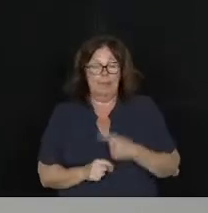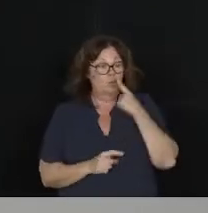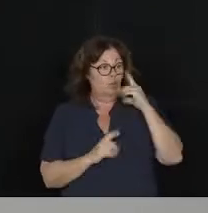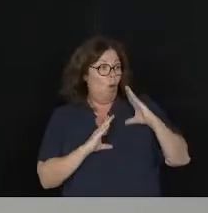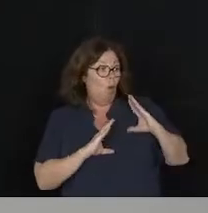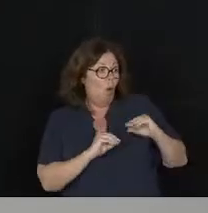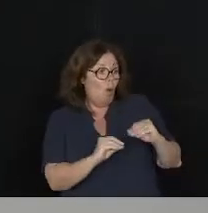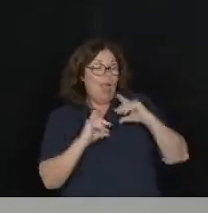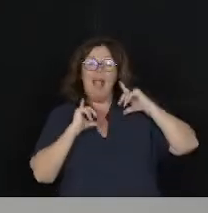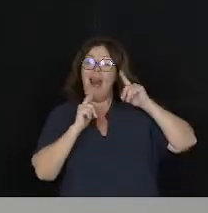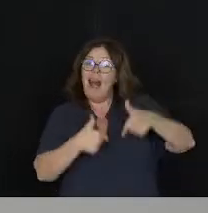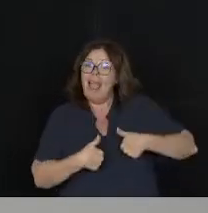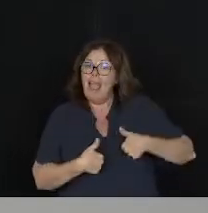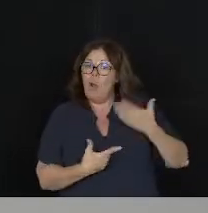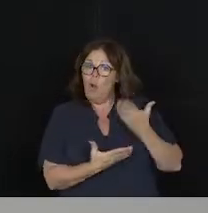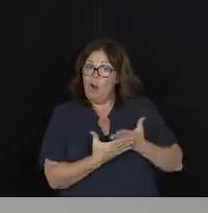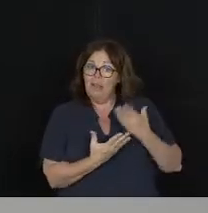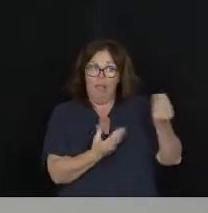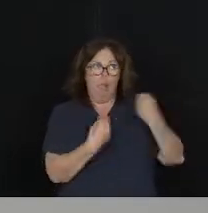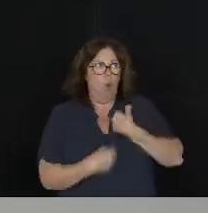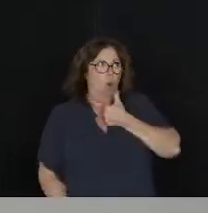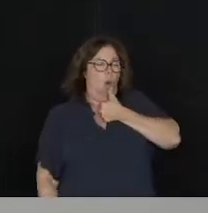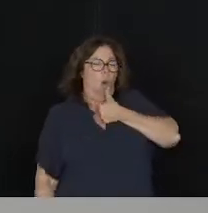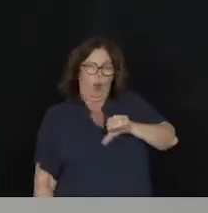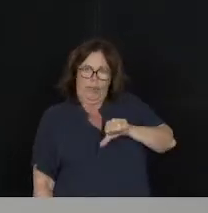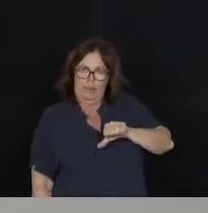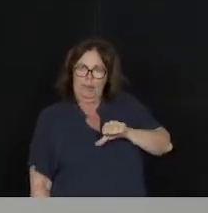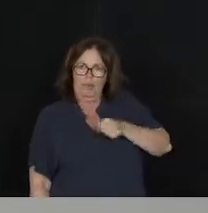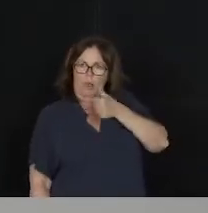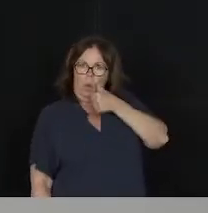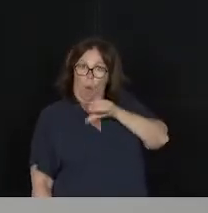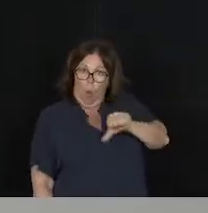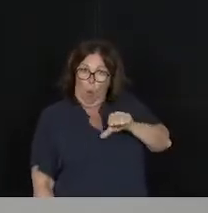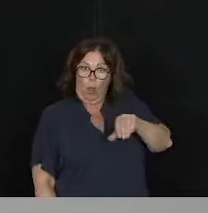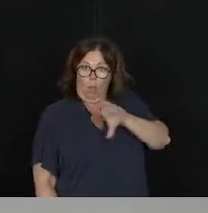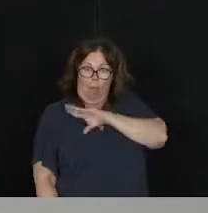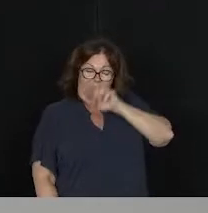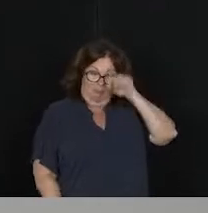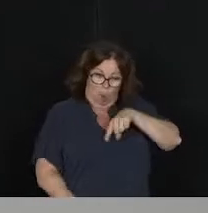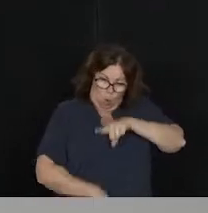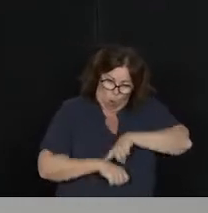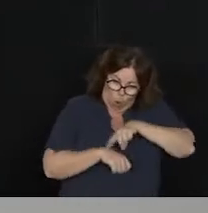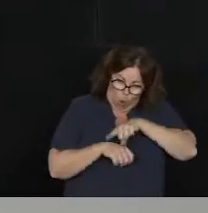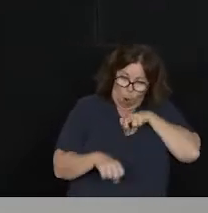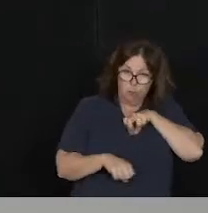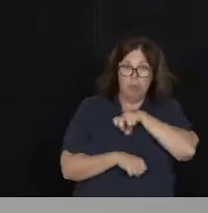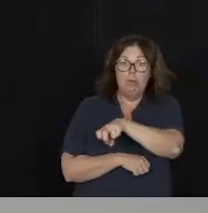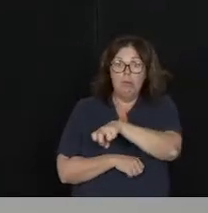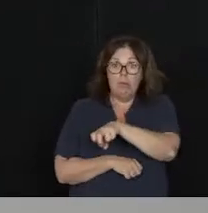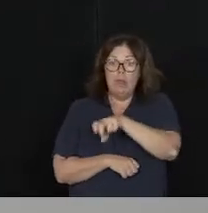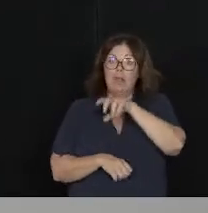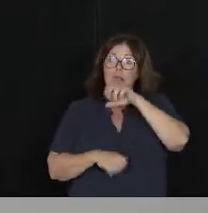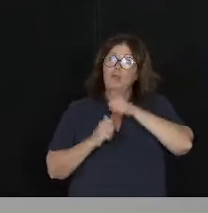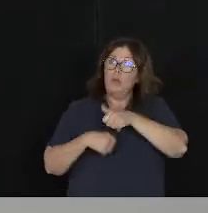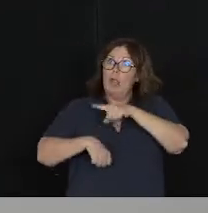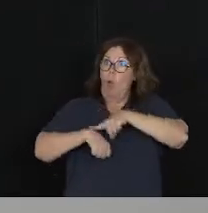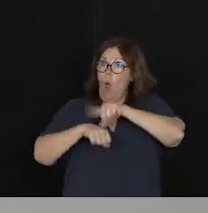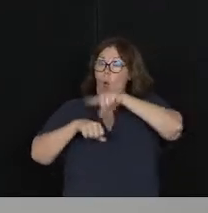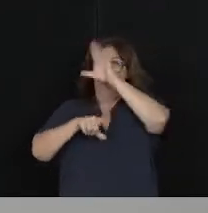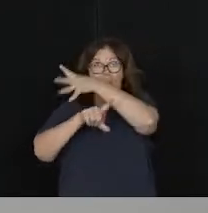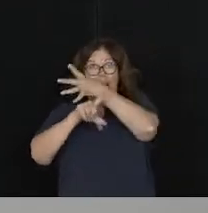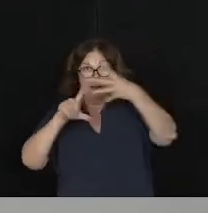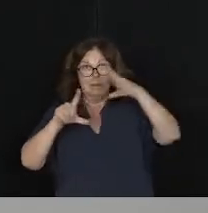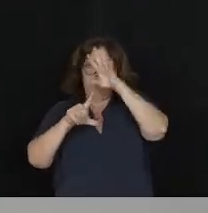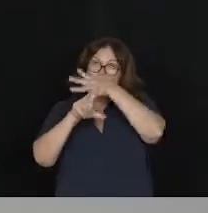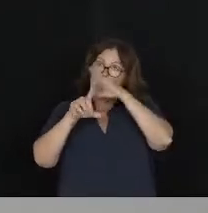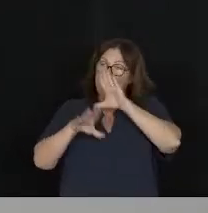scolaires sont traversées par la contrainte du temps. Elles sont d'ailleurs structurées par des emplois du temps. Hein, celui des enseignants, celui des